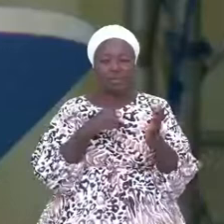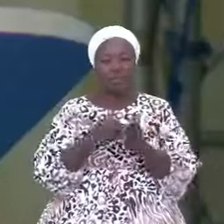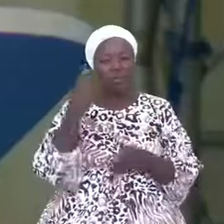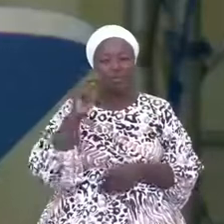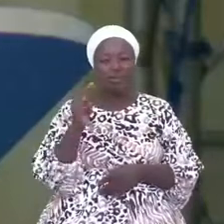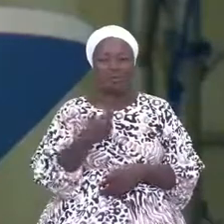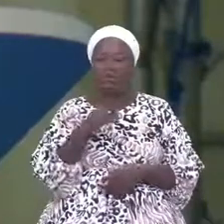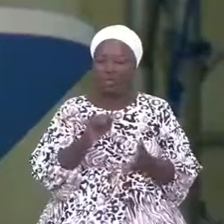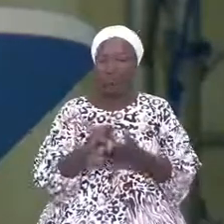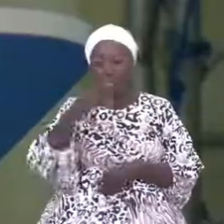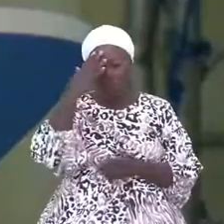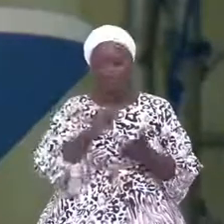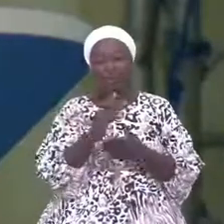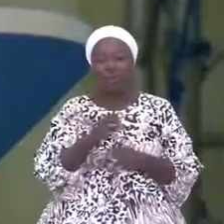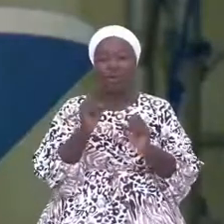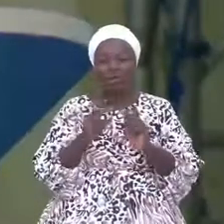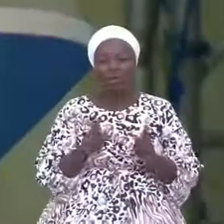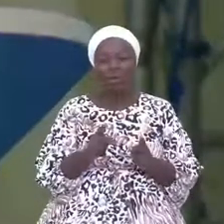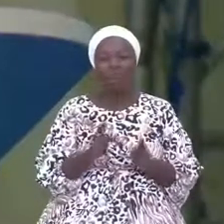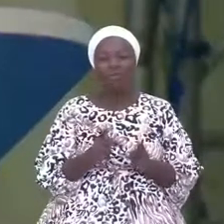Et partout où vous êtes,